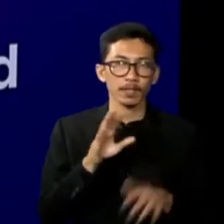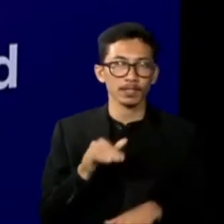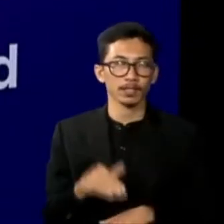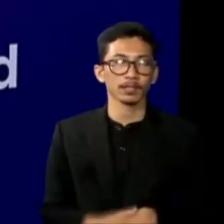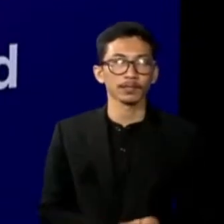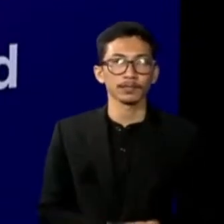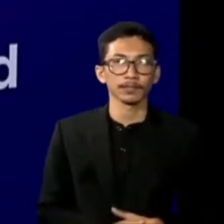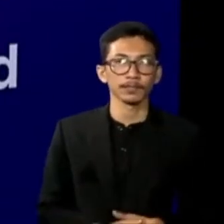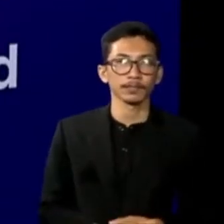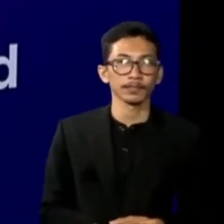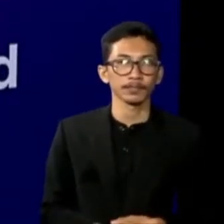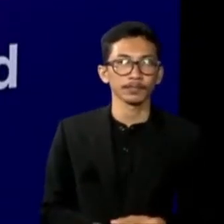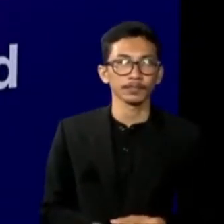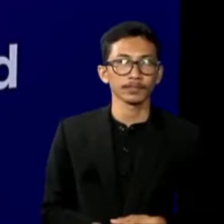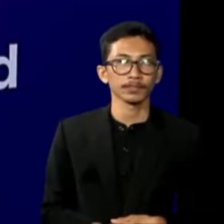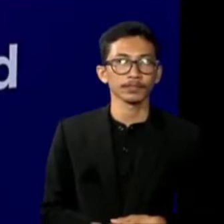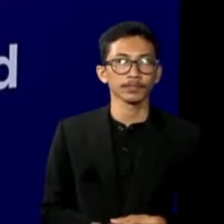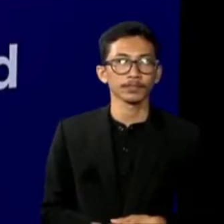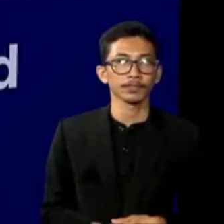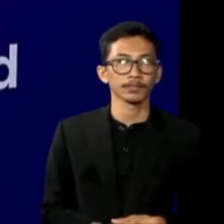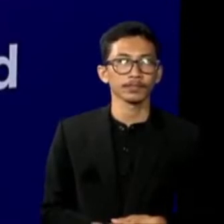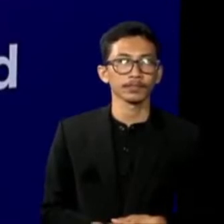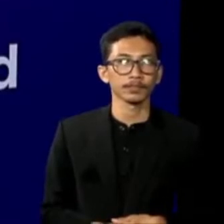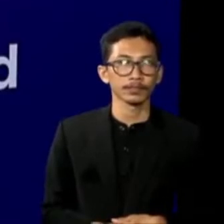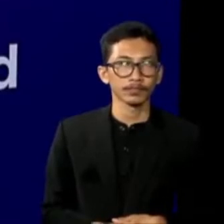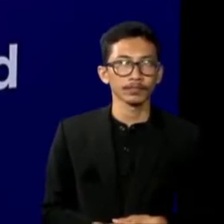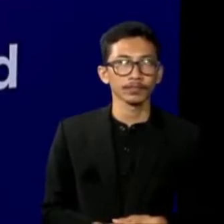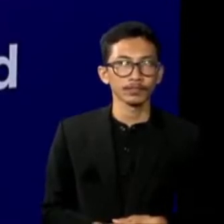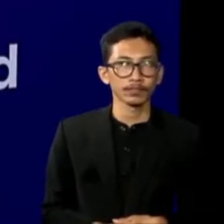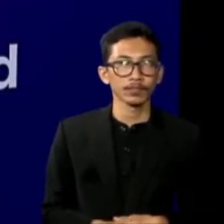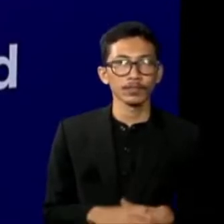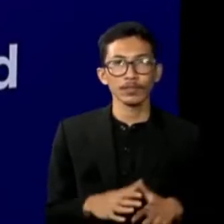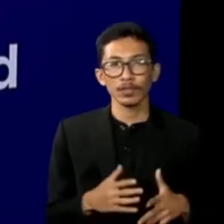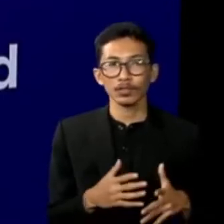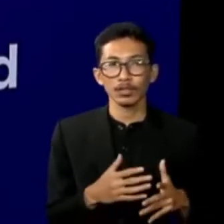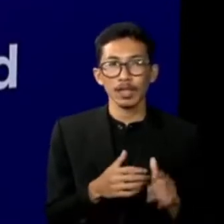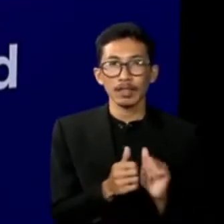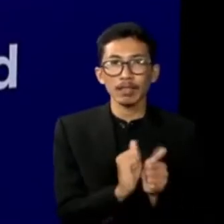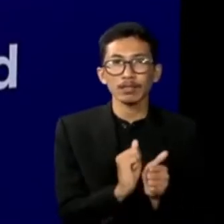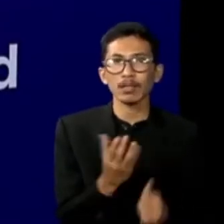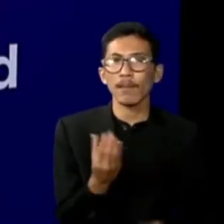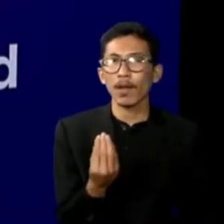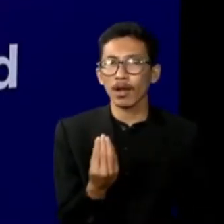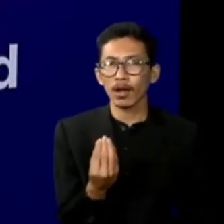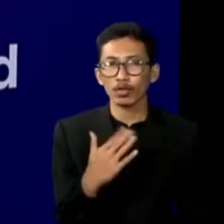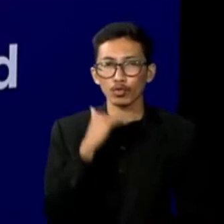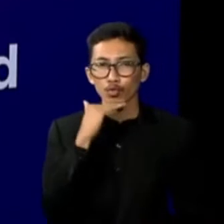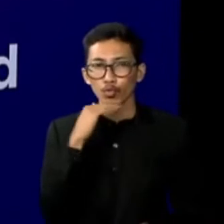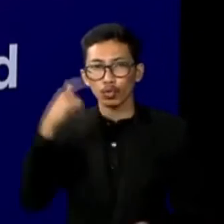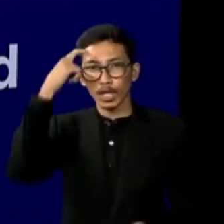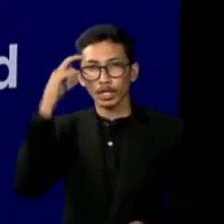lagi dog Kapan sih sebaiknya kita tuh merasa perlu untuk dites siapa tuh harus tunggu ada gejala dulu gitu baru di testing